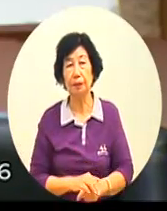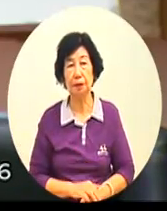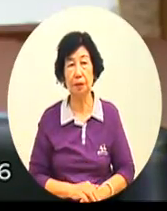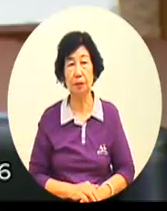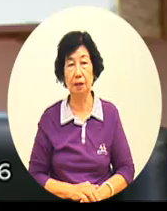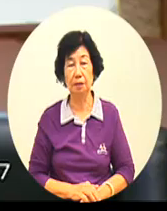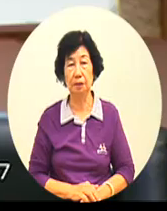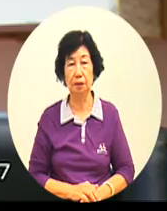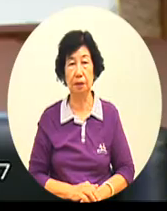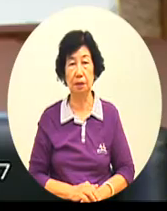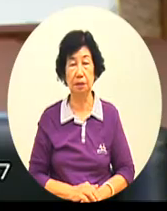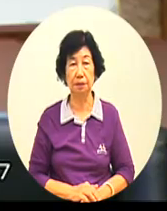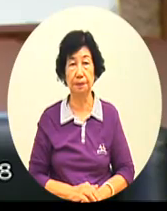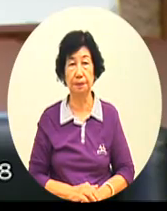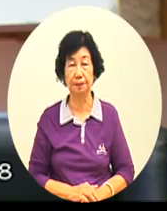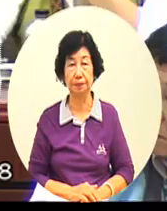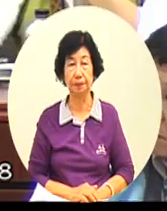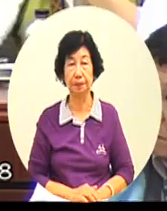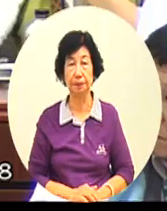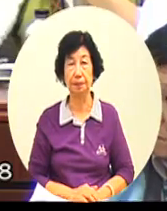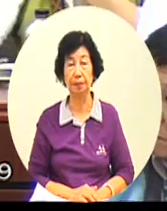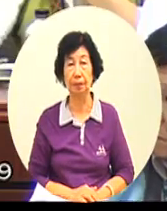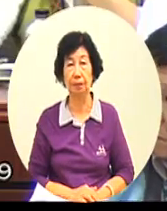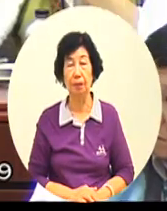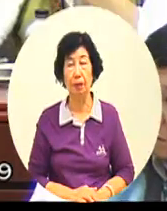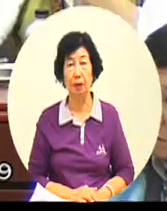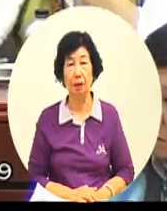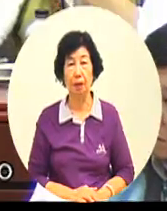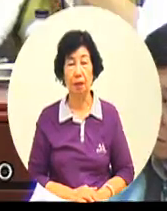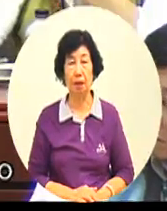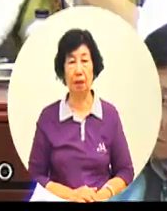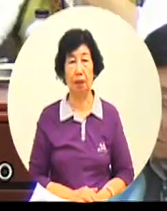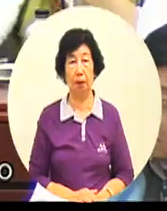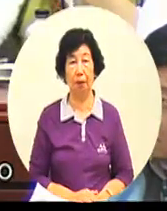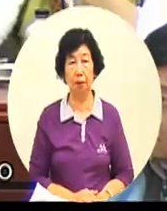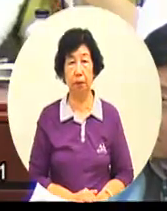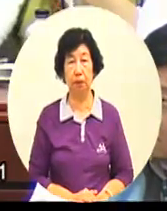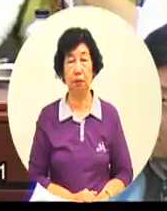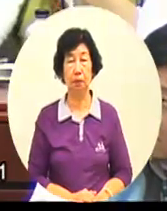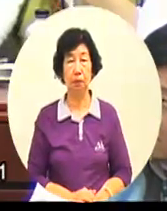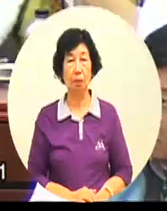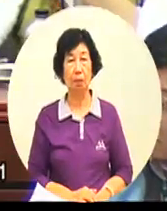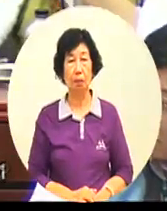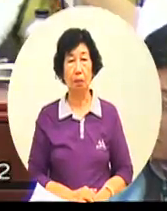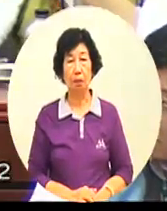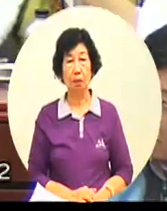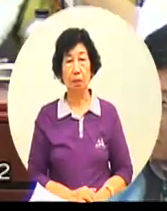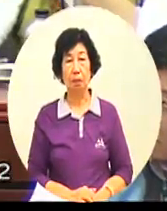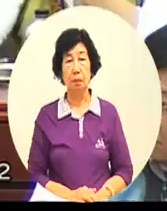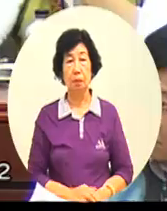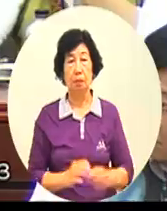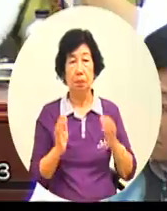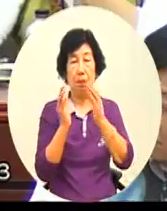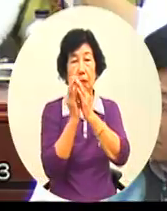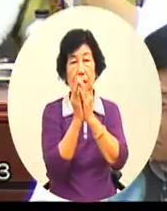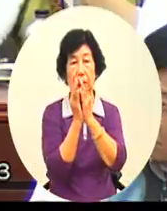接近2亿，有没有？ 我直接跟议员报告，我们拿桃园区公所105年度的税出